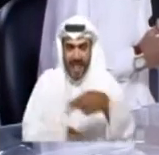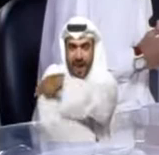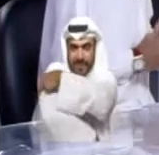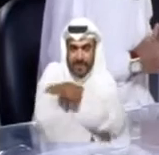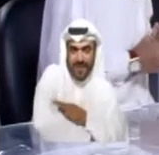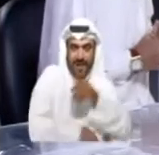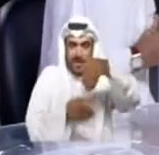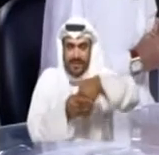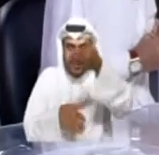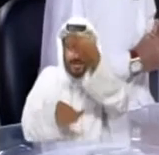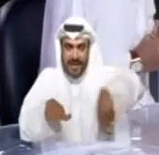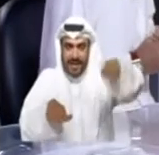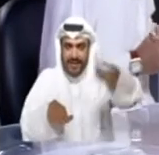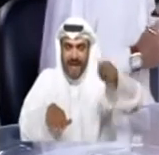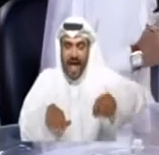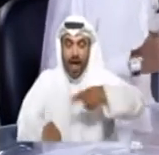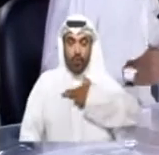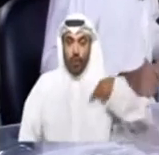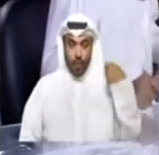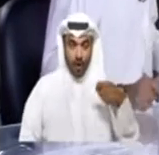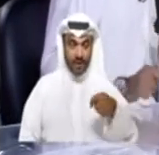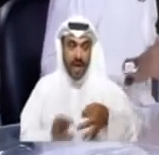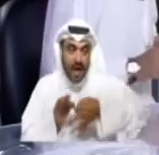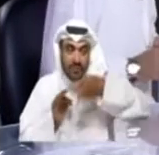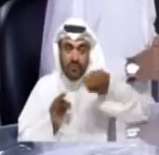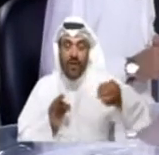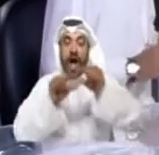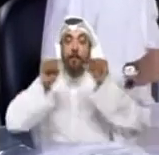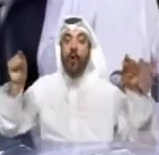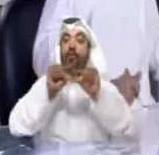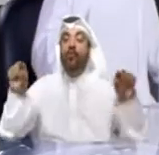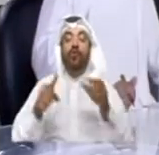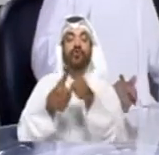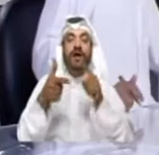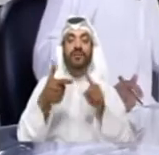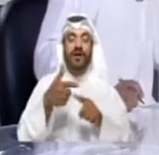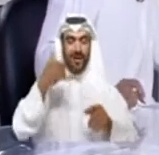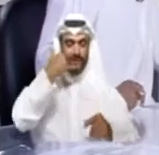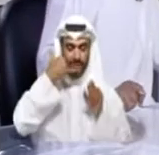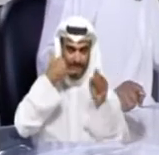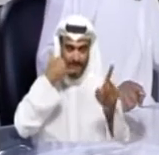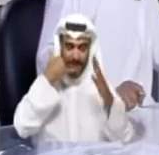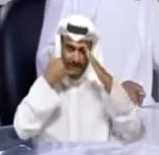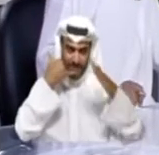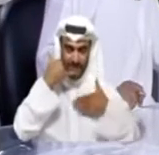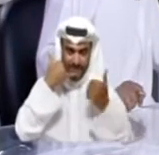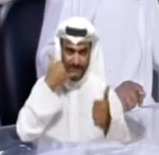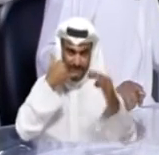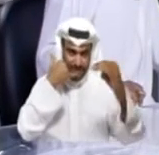جمع السلطتين التشريعية والتنفيذية وأهم الموضوعات التي تناولها هذا الاجتماع؟ تفضل نواف.